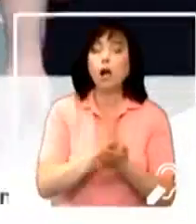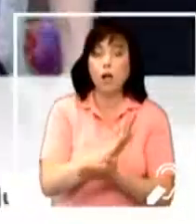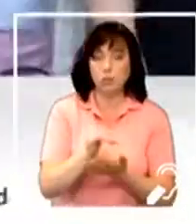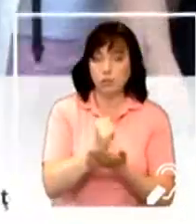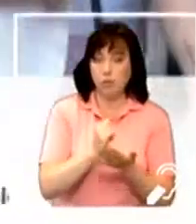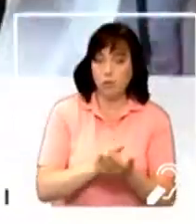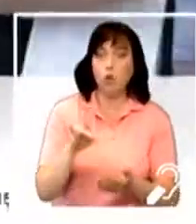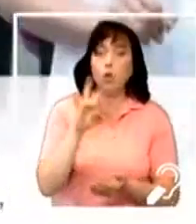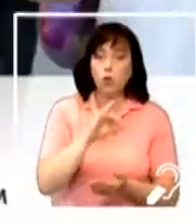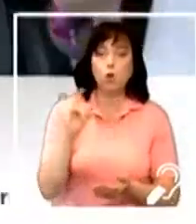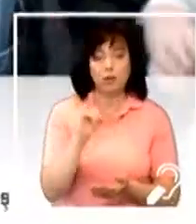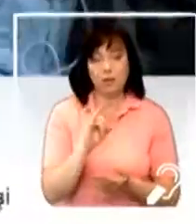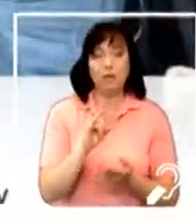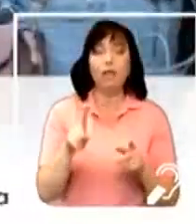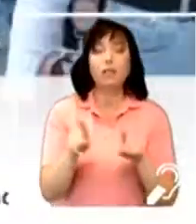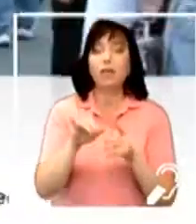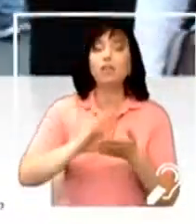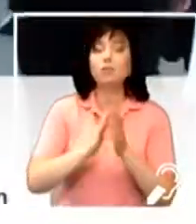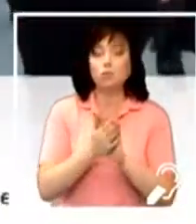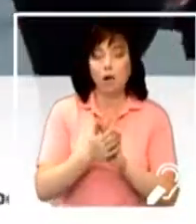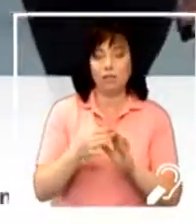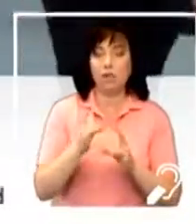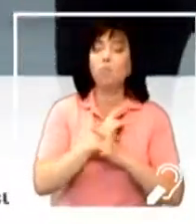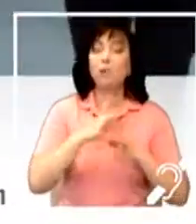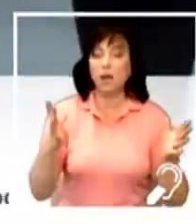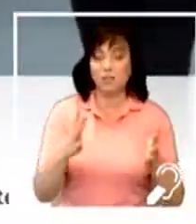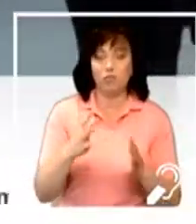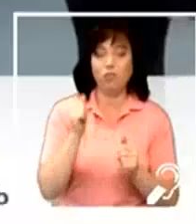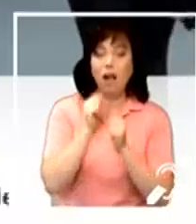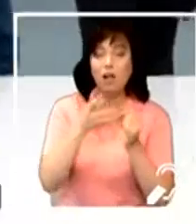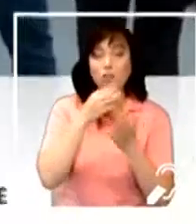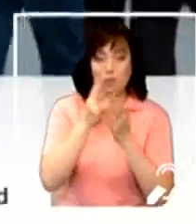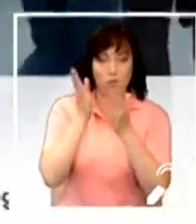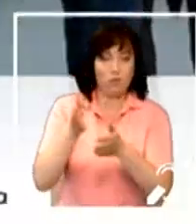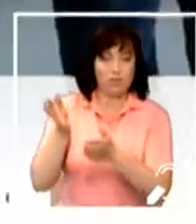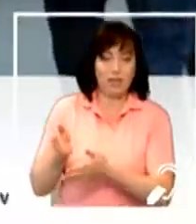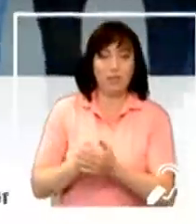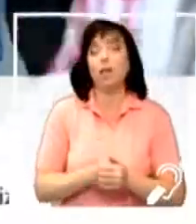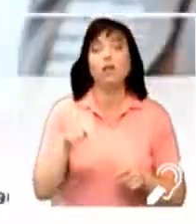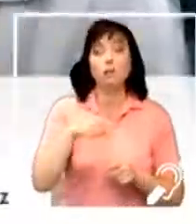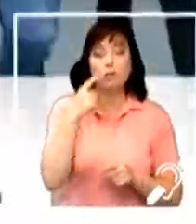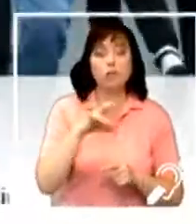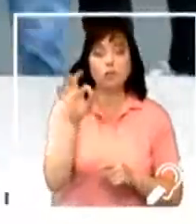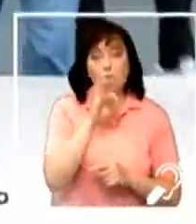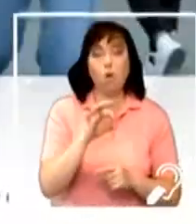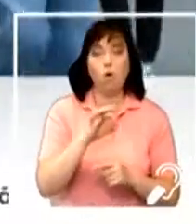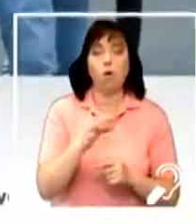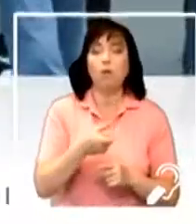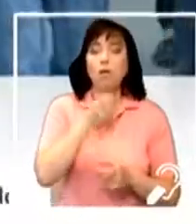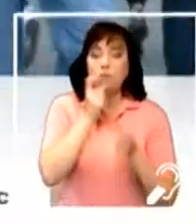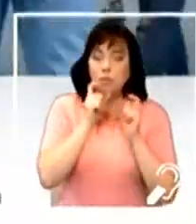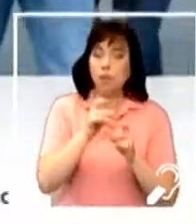calitate, dar și prin atmosfera pe care au dorit să o creeze fiecare la standul său. Aici se vorbește mult și despre